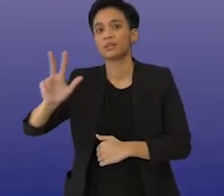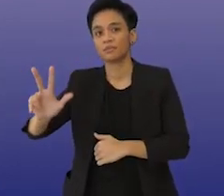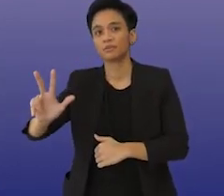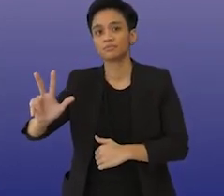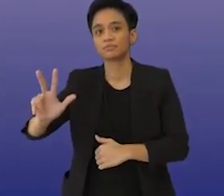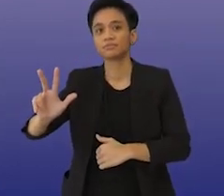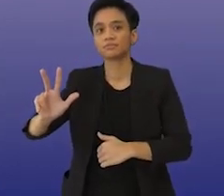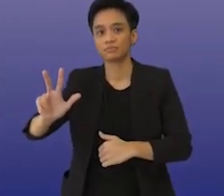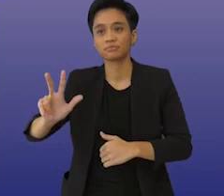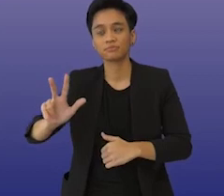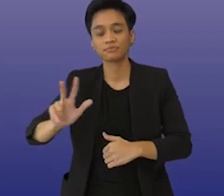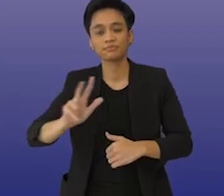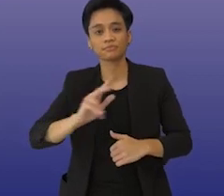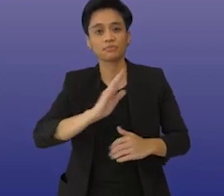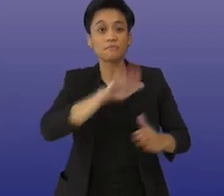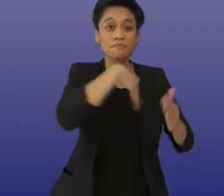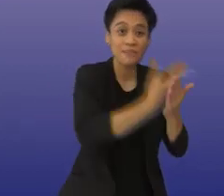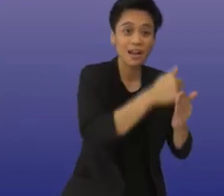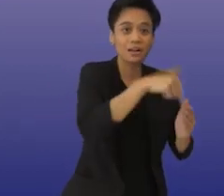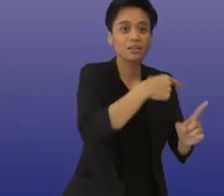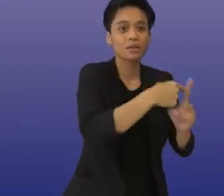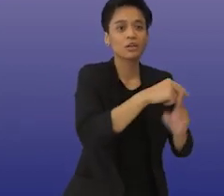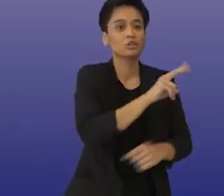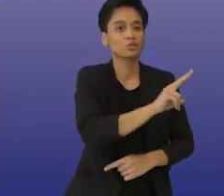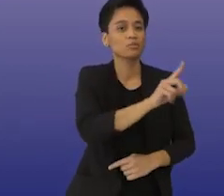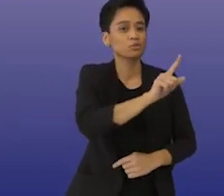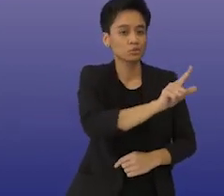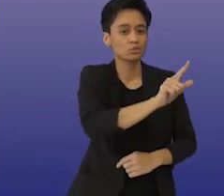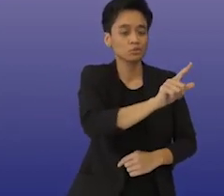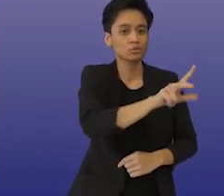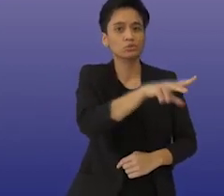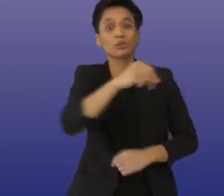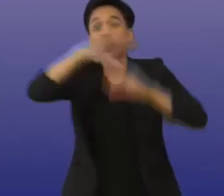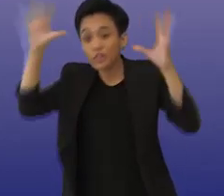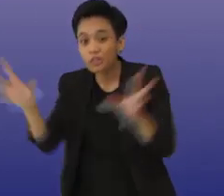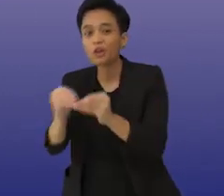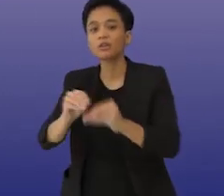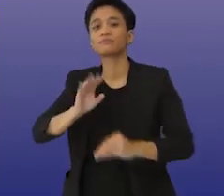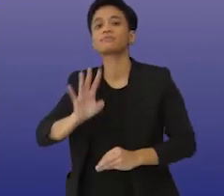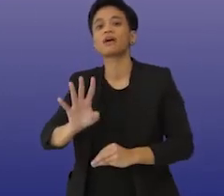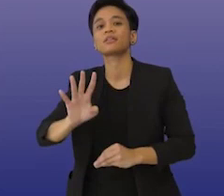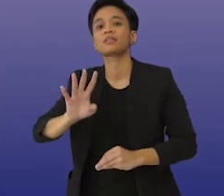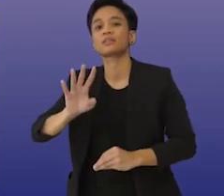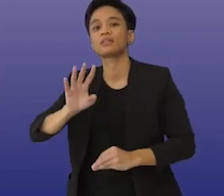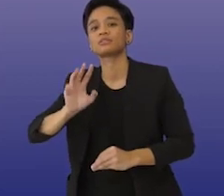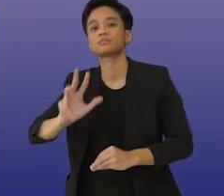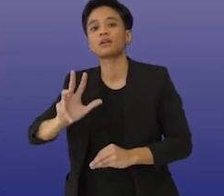orang meninggal hari ini bertambah 27 orang sehingga total meninggal menjadi